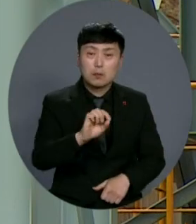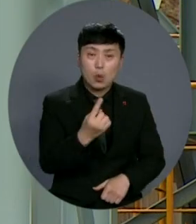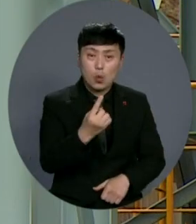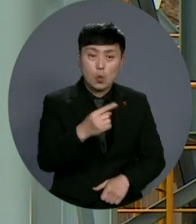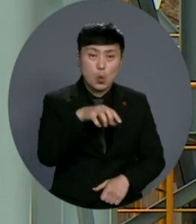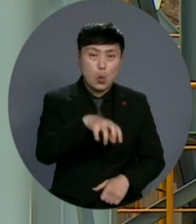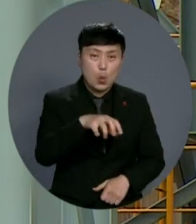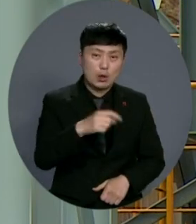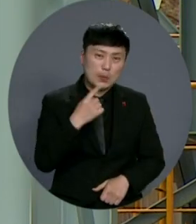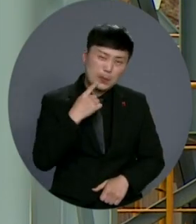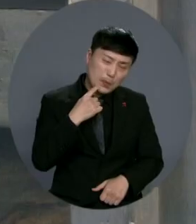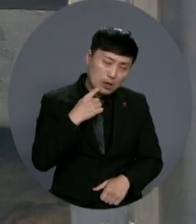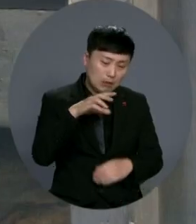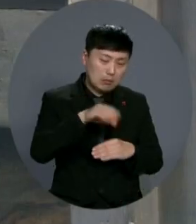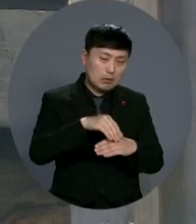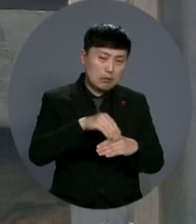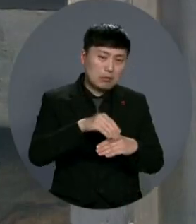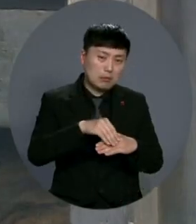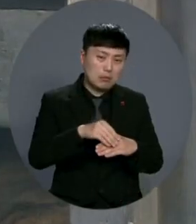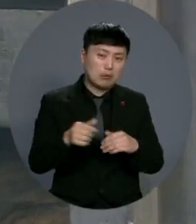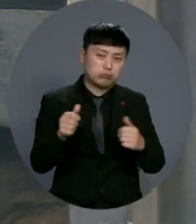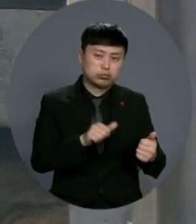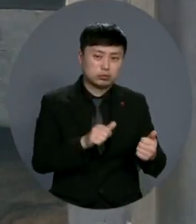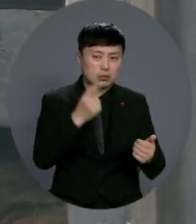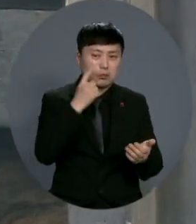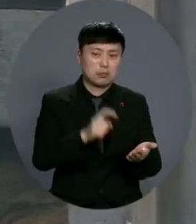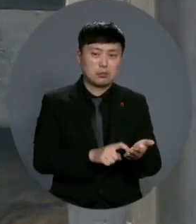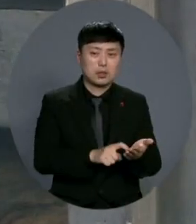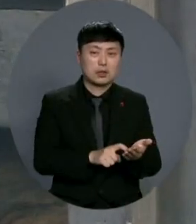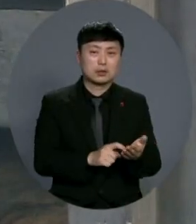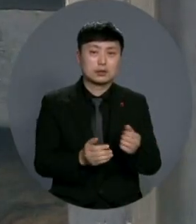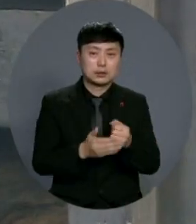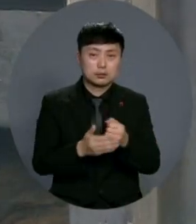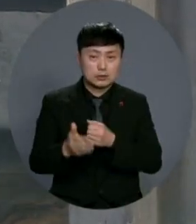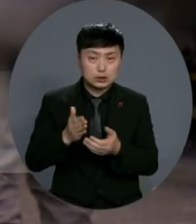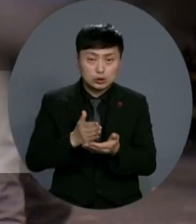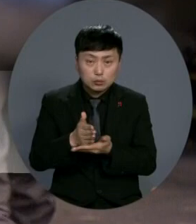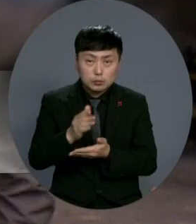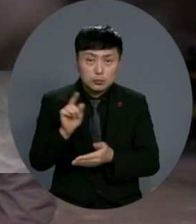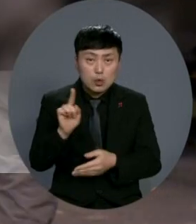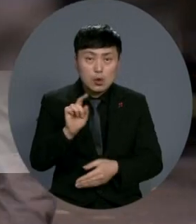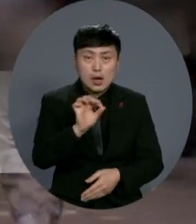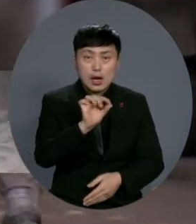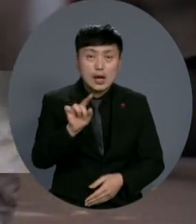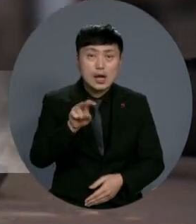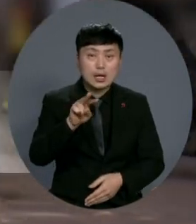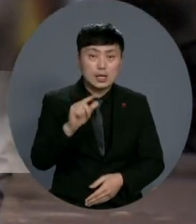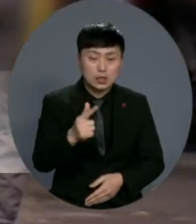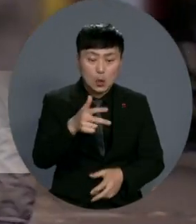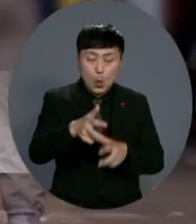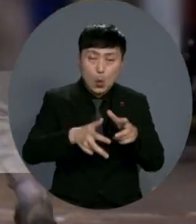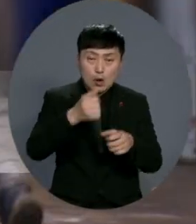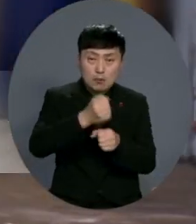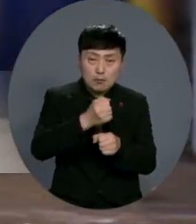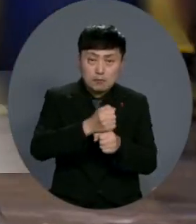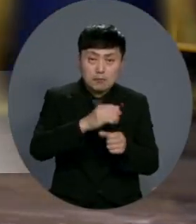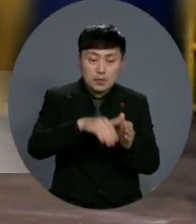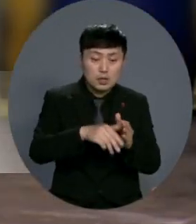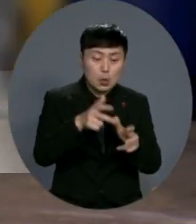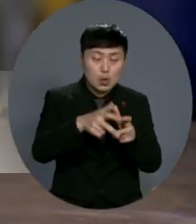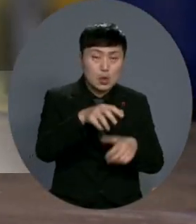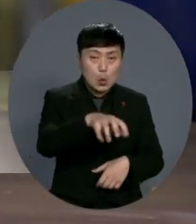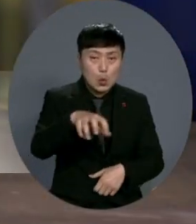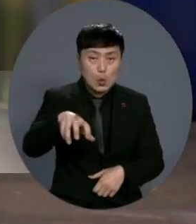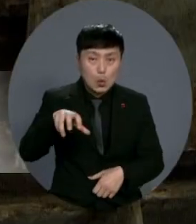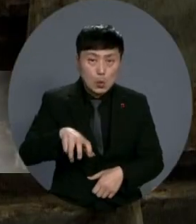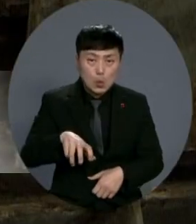아르신 중독 진단을 받은 게 확인된 셈입니다. 전문가들은 아연을 재련하는 공장이라면 어떤 공정에서든